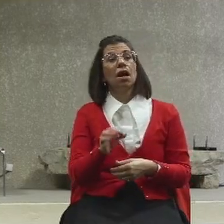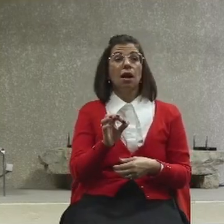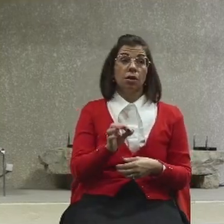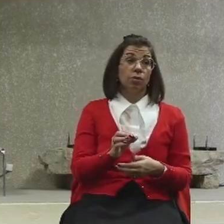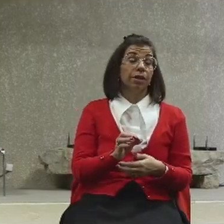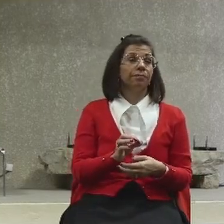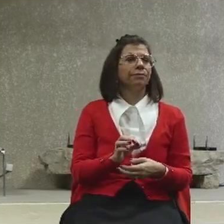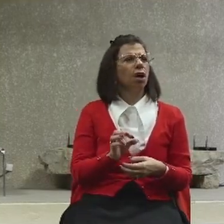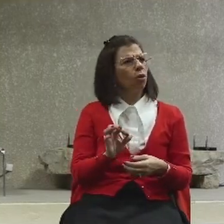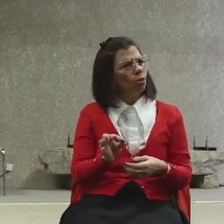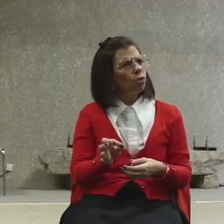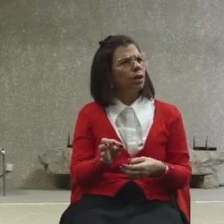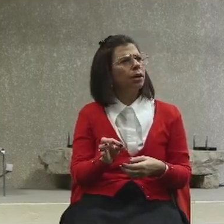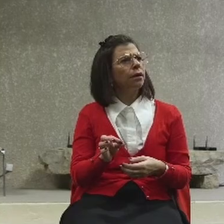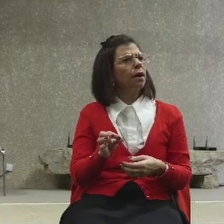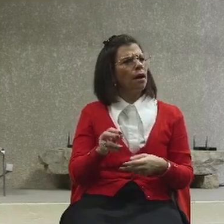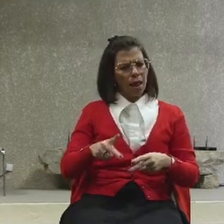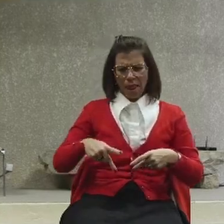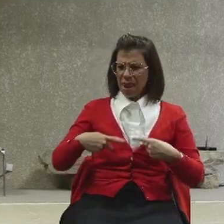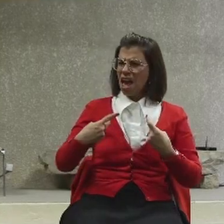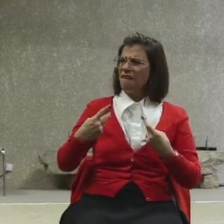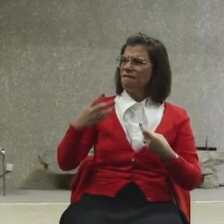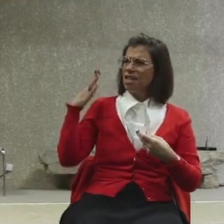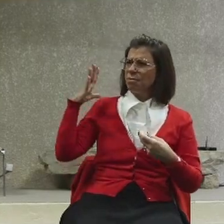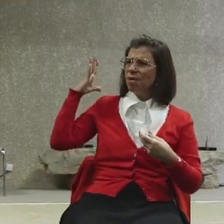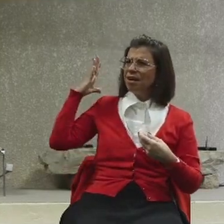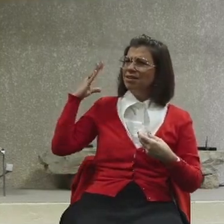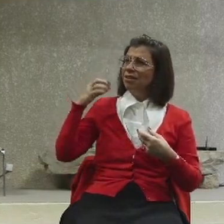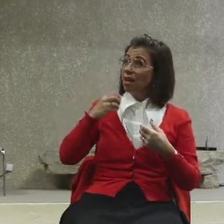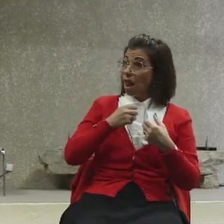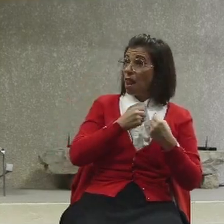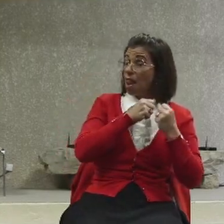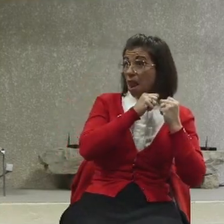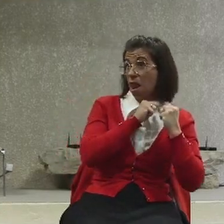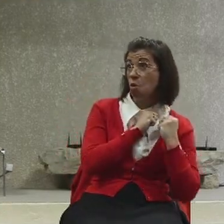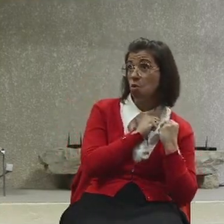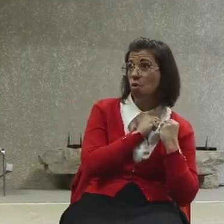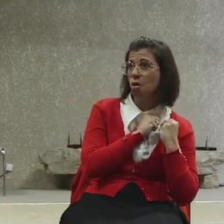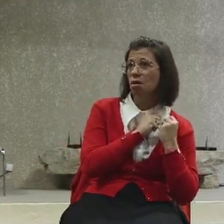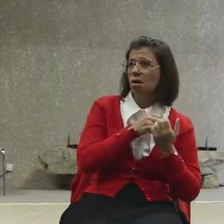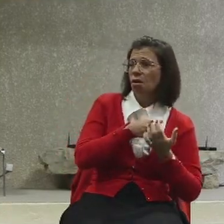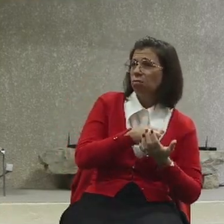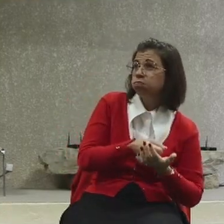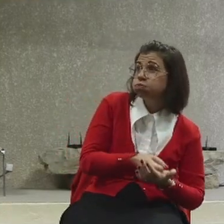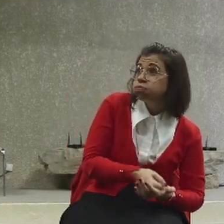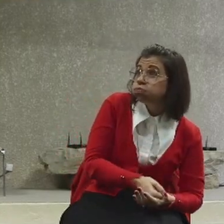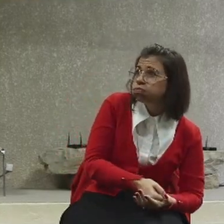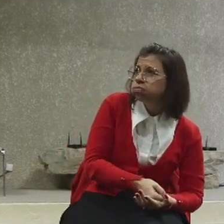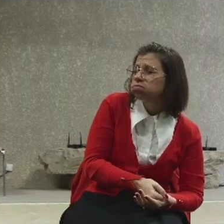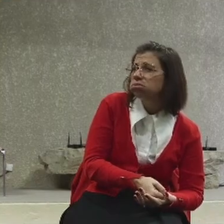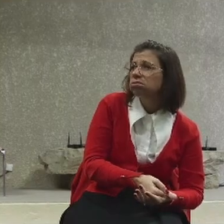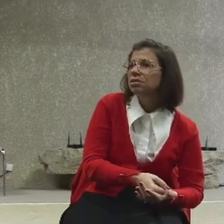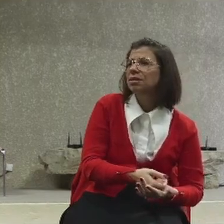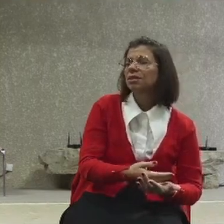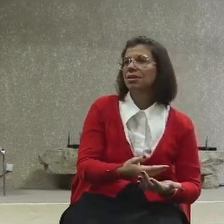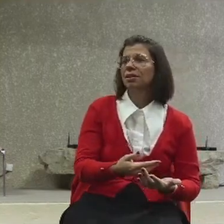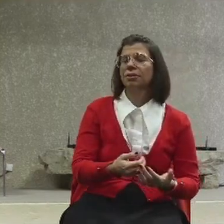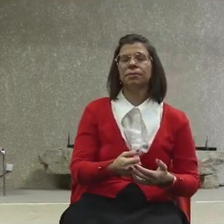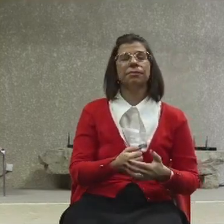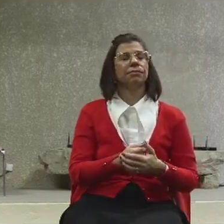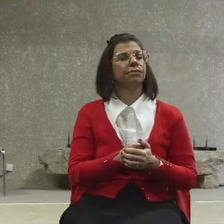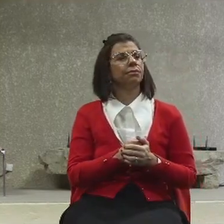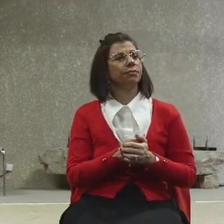né de Dieu a la victoire. Celui qui est né de Dieu ne pêche pas et le malin ne le touche pas. Vous voyez, ce